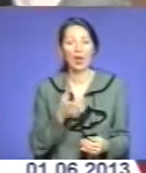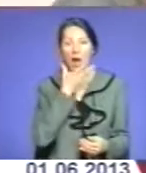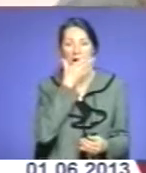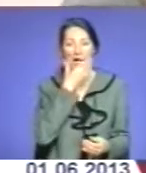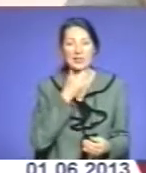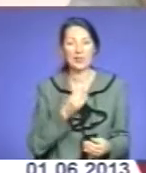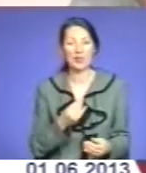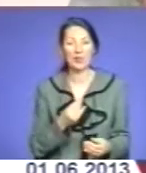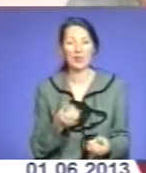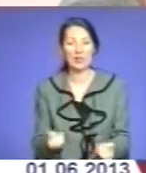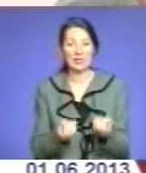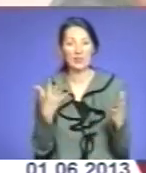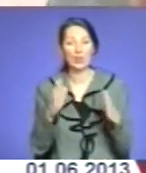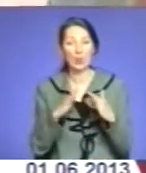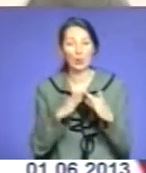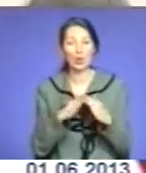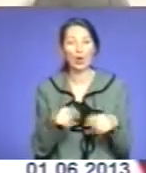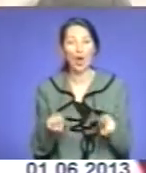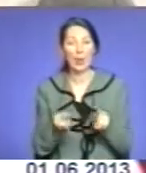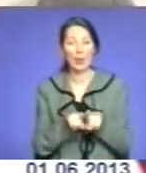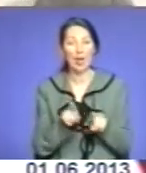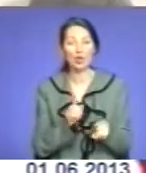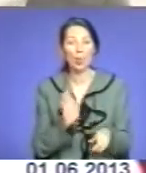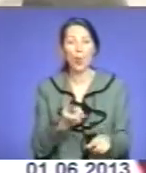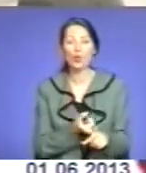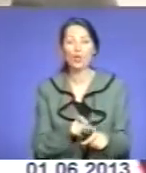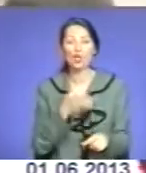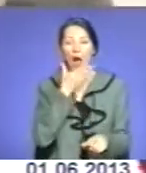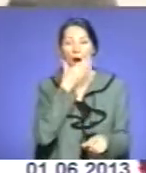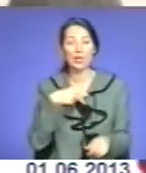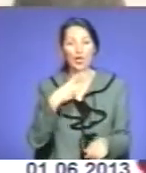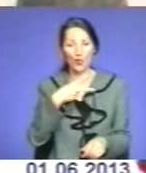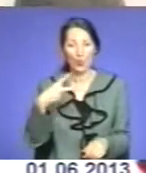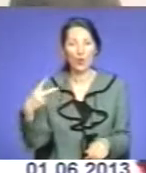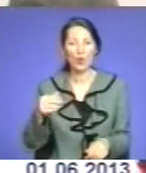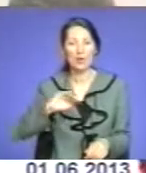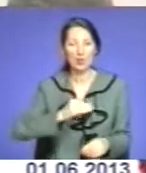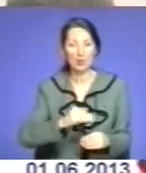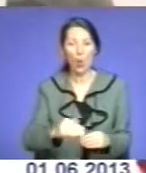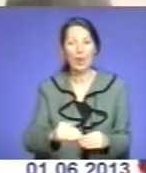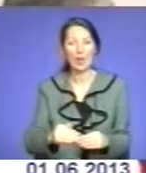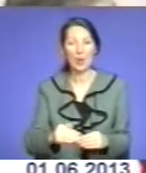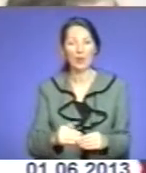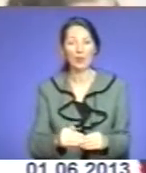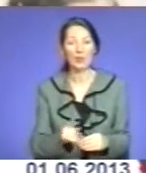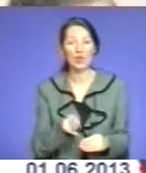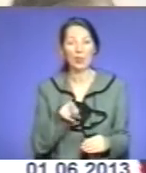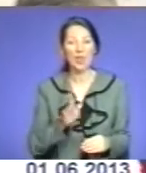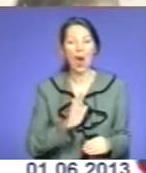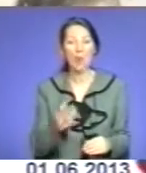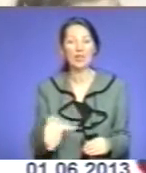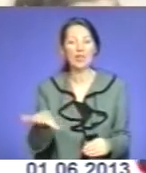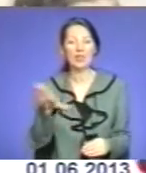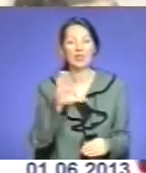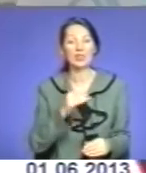Красиві. Це світлий будинок? Так. Щоб він був дуже гарний, двоповерховий, зі сходами. Щоб там були всі з